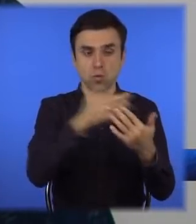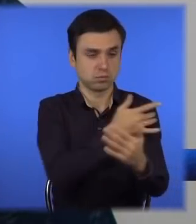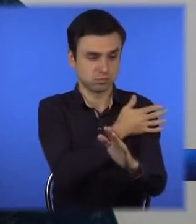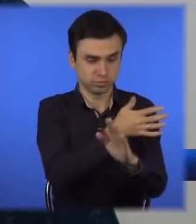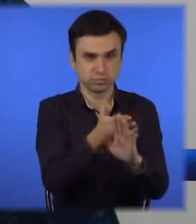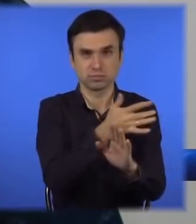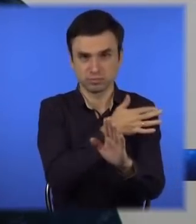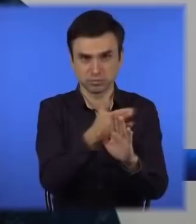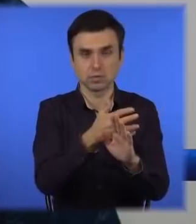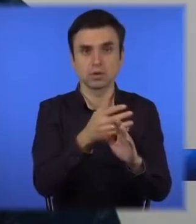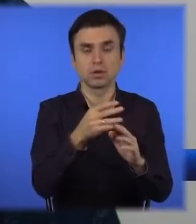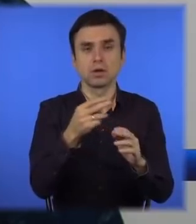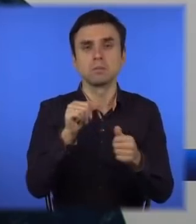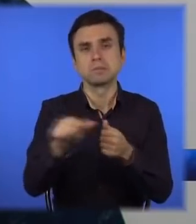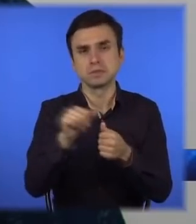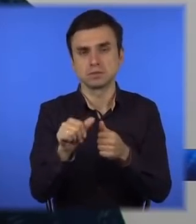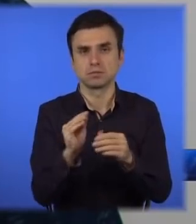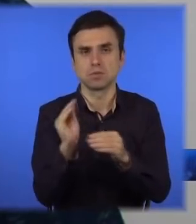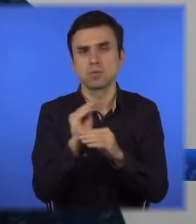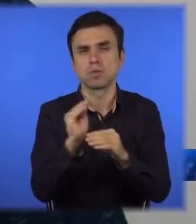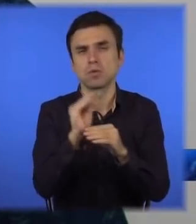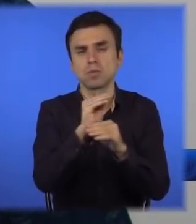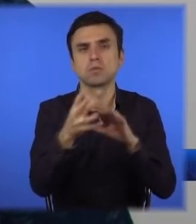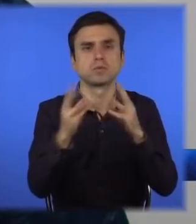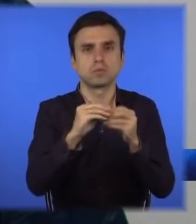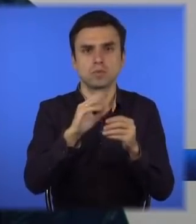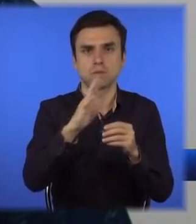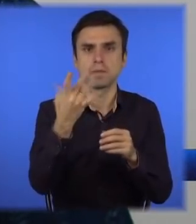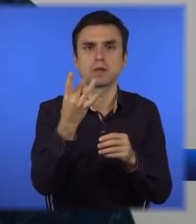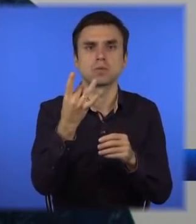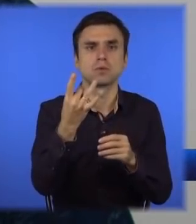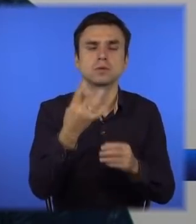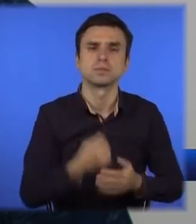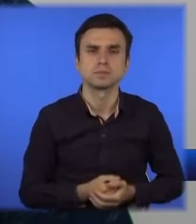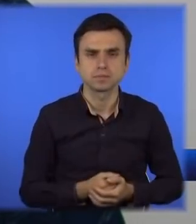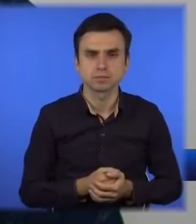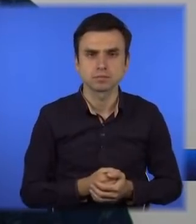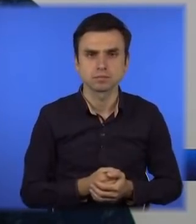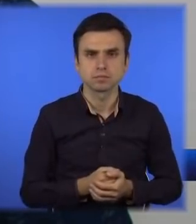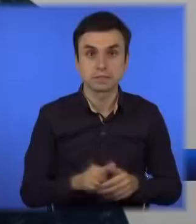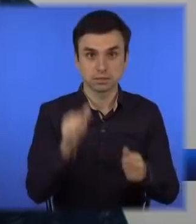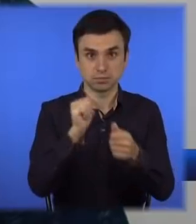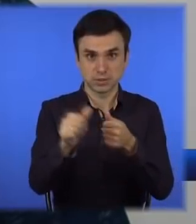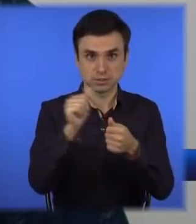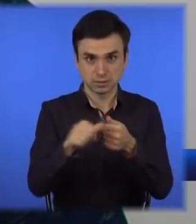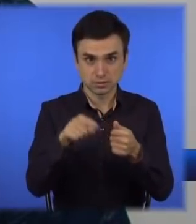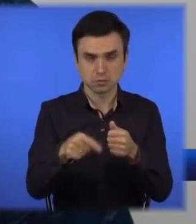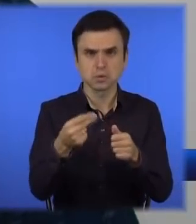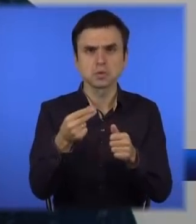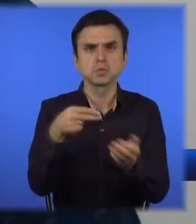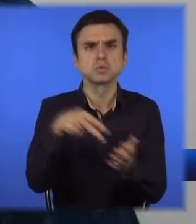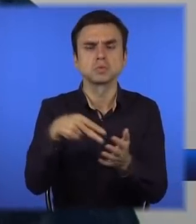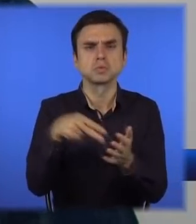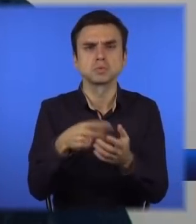великій кількості співаки, поп-виконавці і так далі. Як правило, вони були неефективні народні депутати,